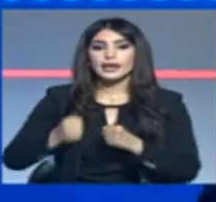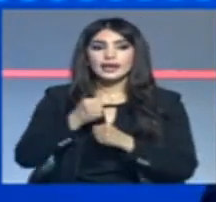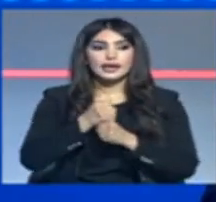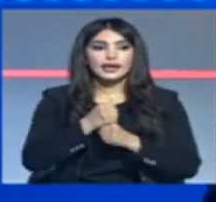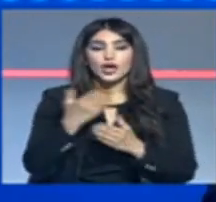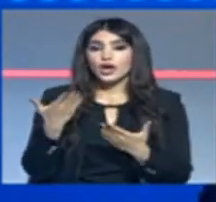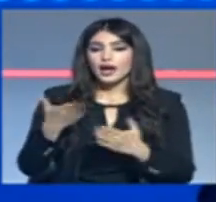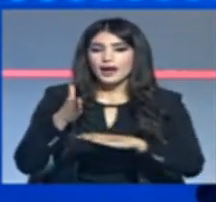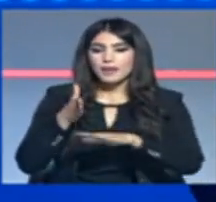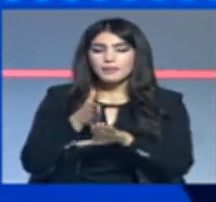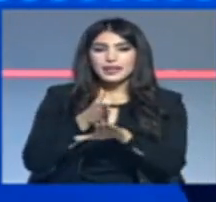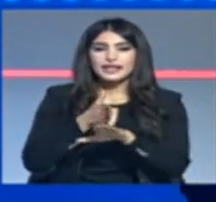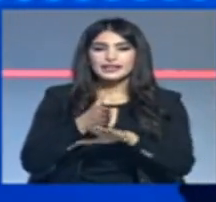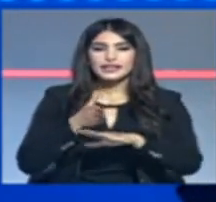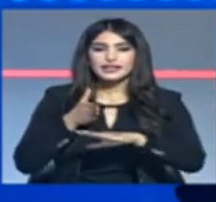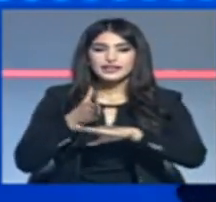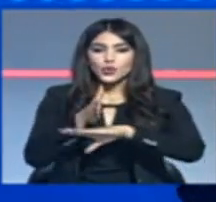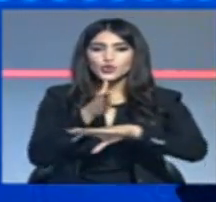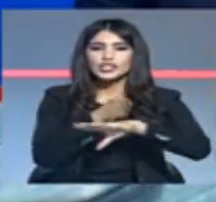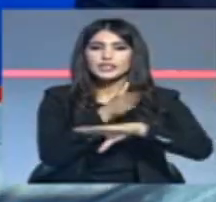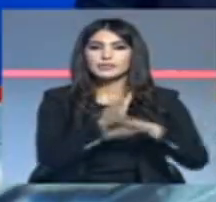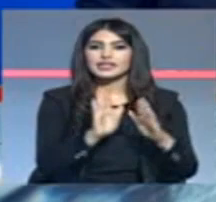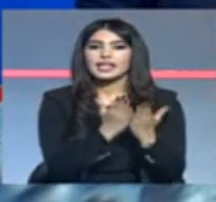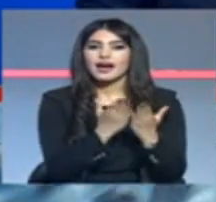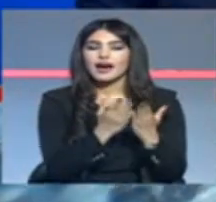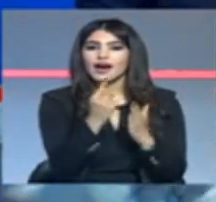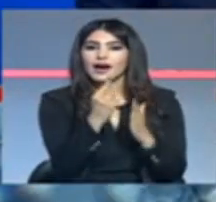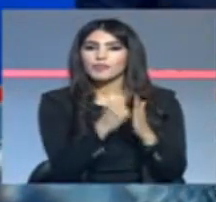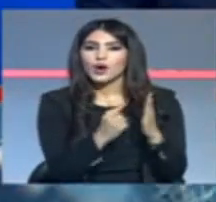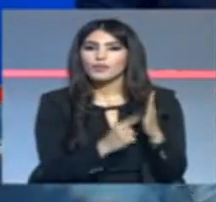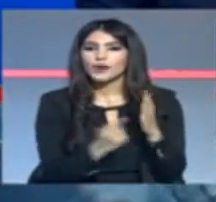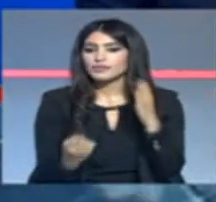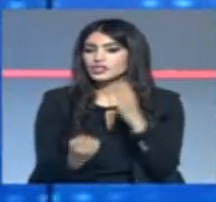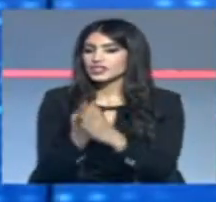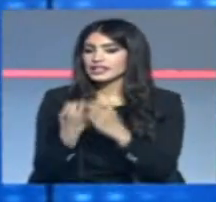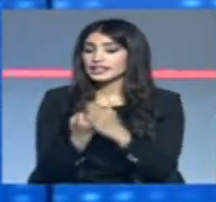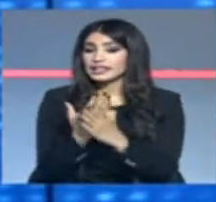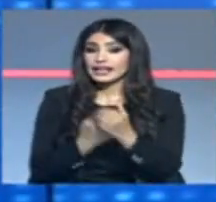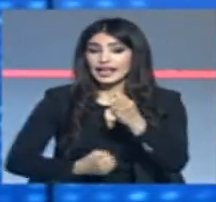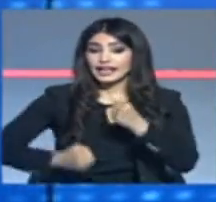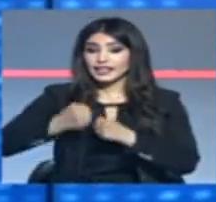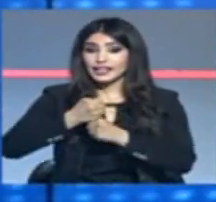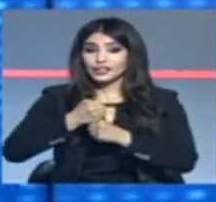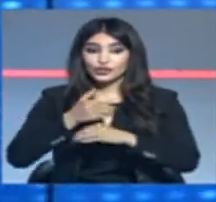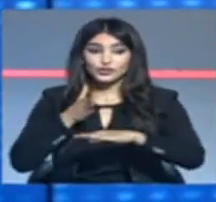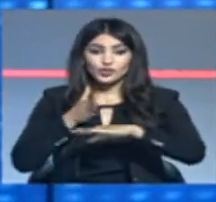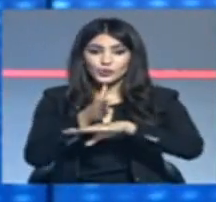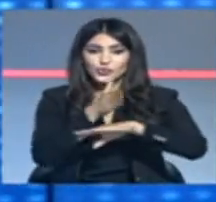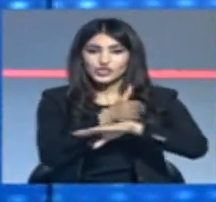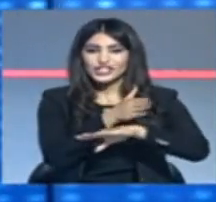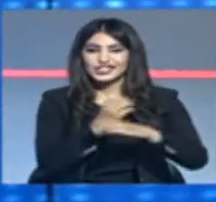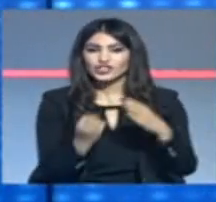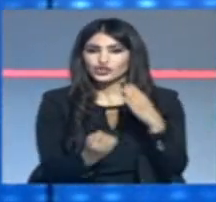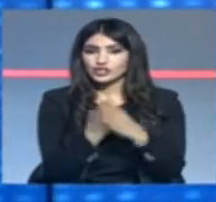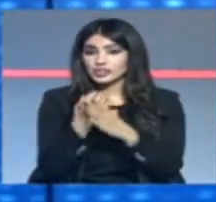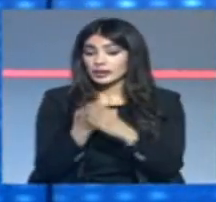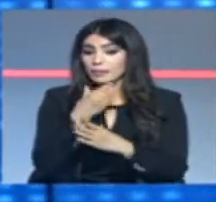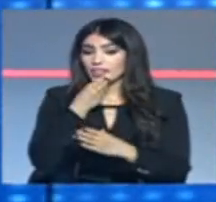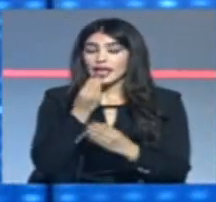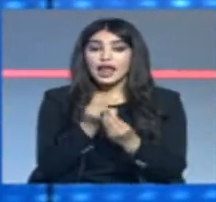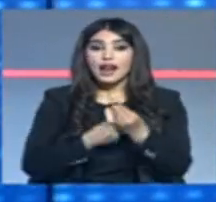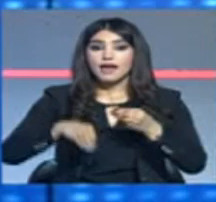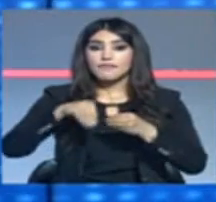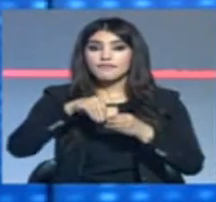الشعب في دليل التوجيه الجامعي، فما كثير من الاحداثات في الاعلاميه، واحنا حتى في الشعب نتاع الاعلاميه زدنا